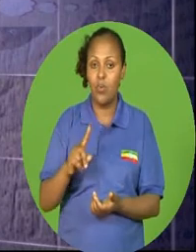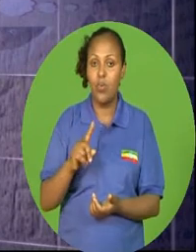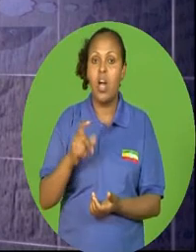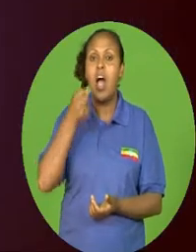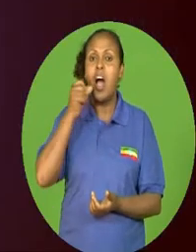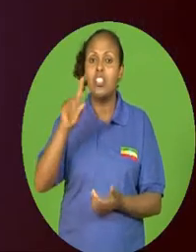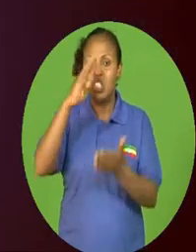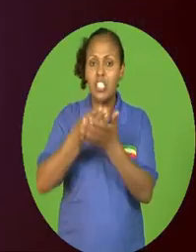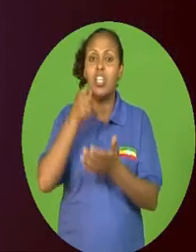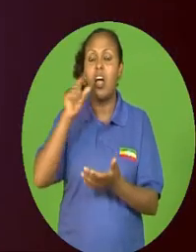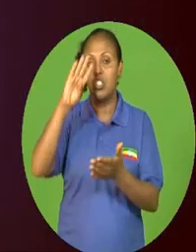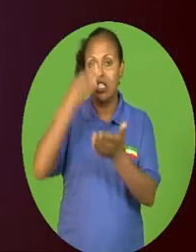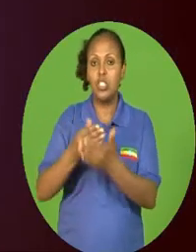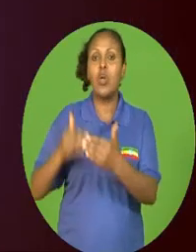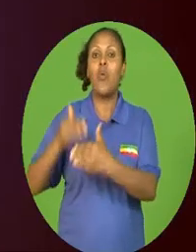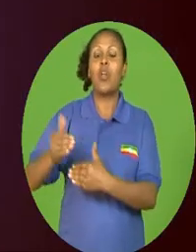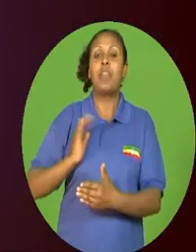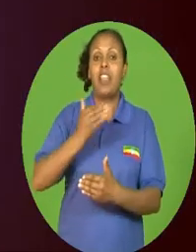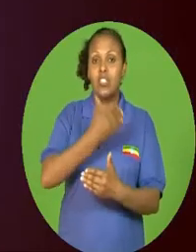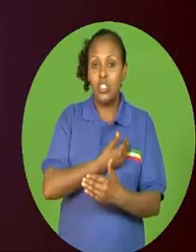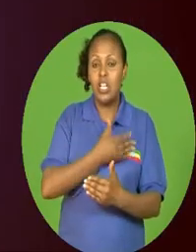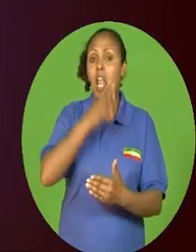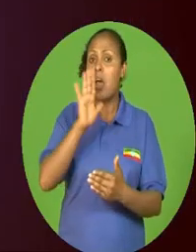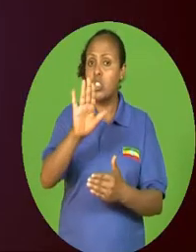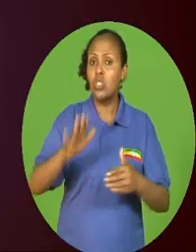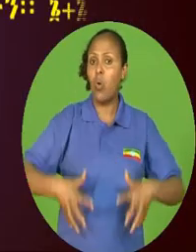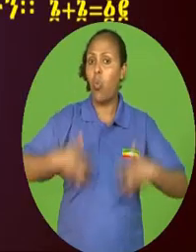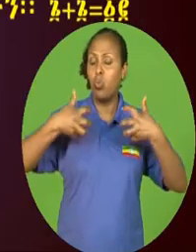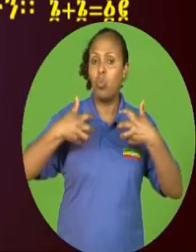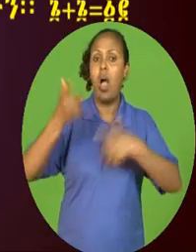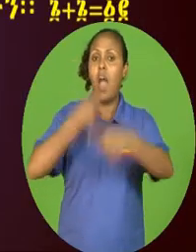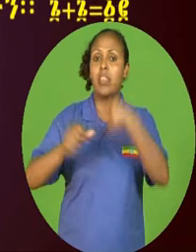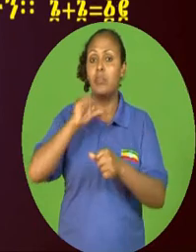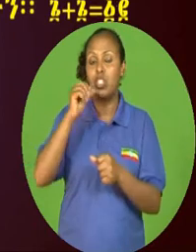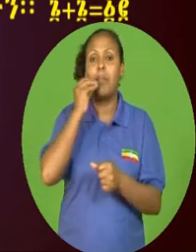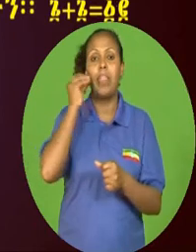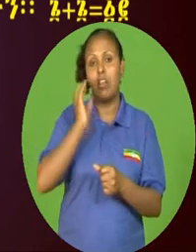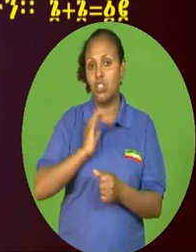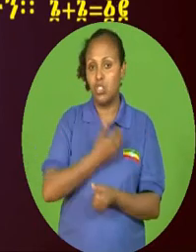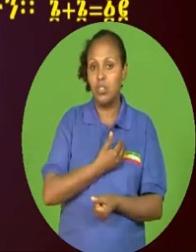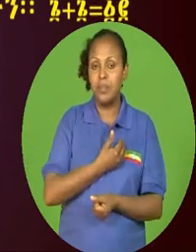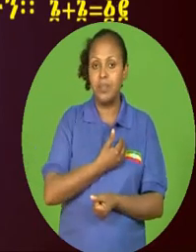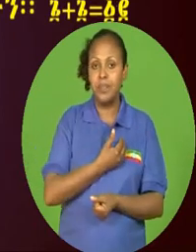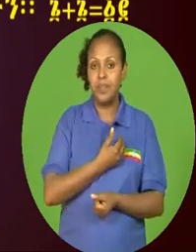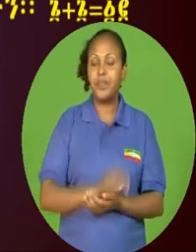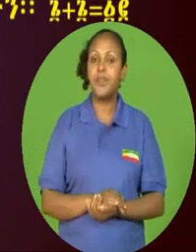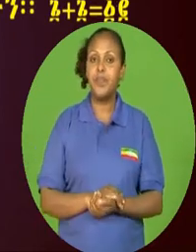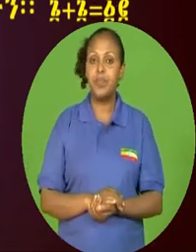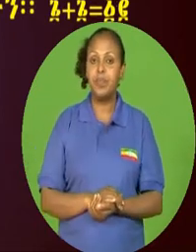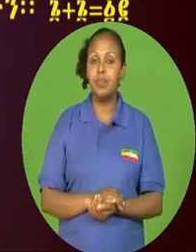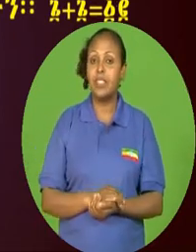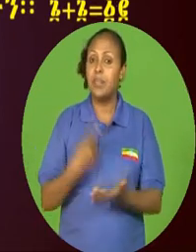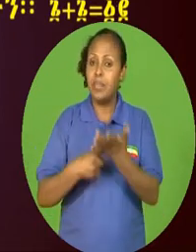አይነት ነው። አንቺ ልጅ የጎረቤታችን እናትሽ ተቆጡ አትምጪ ቤታችን።